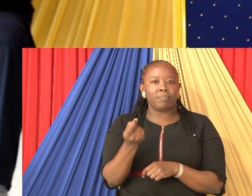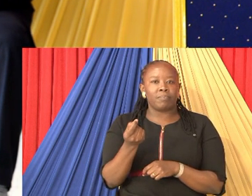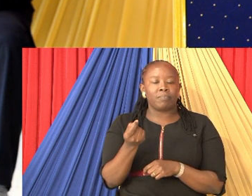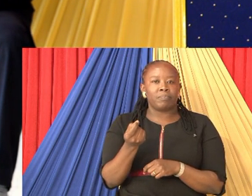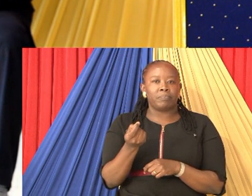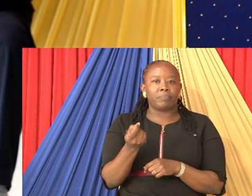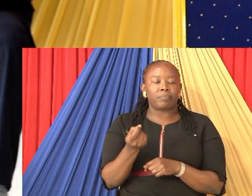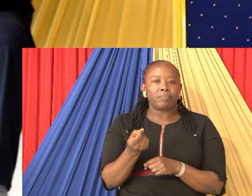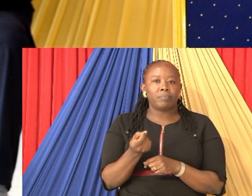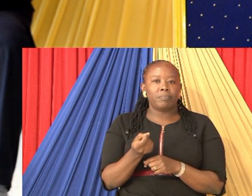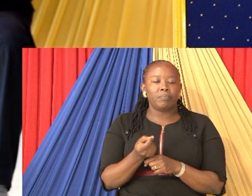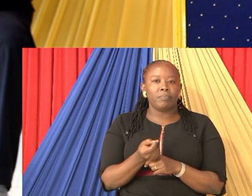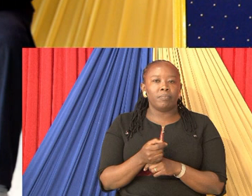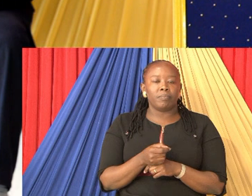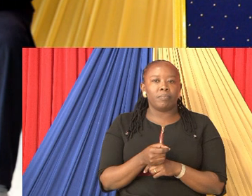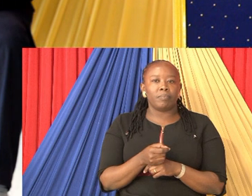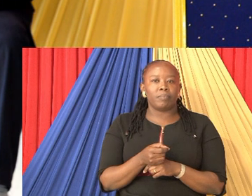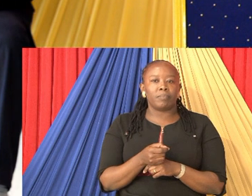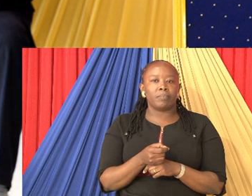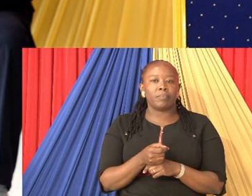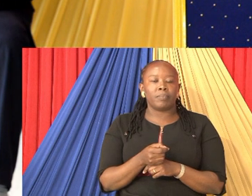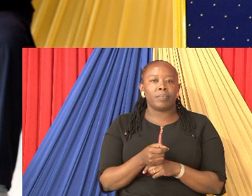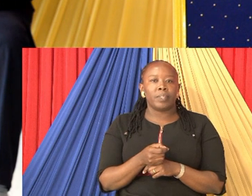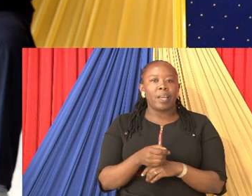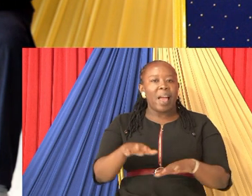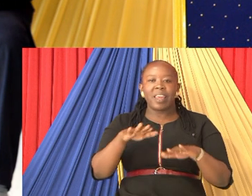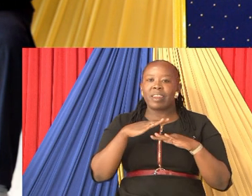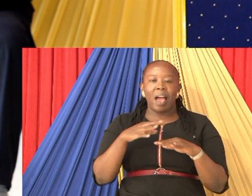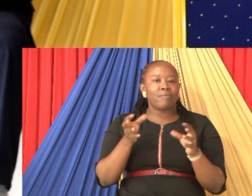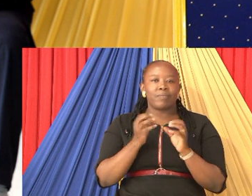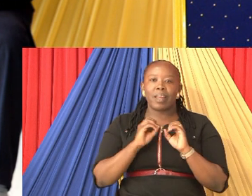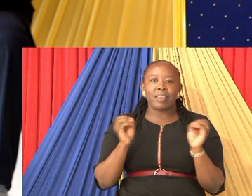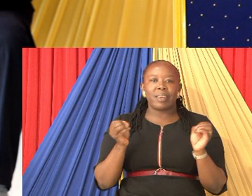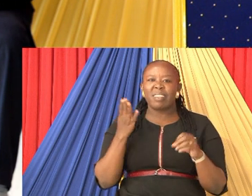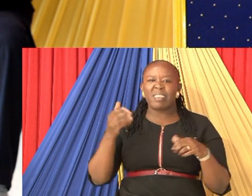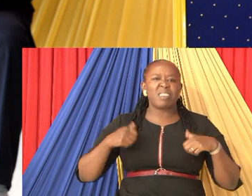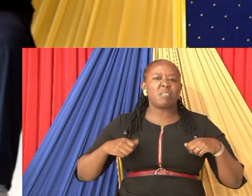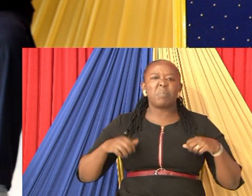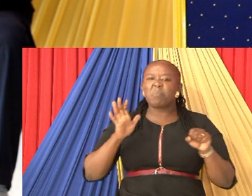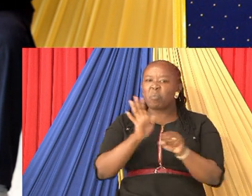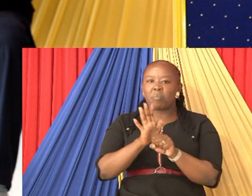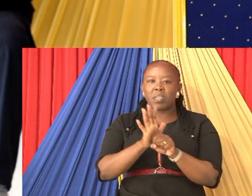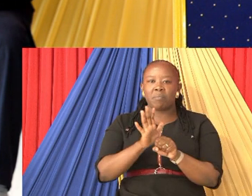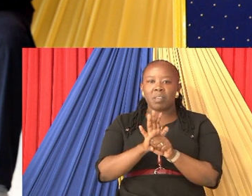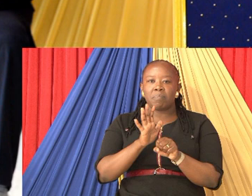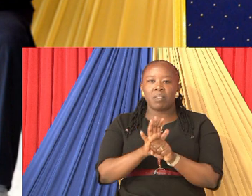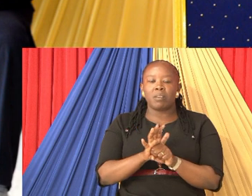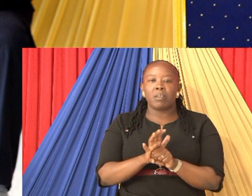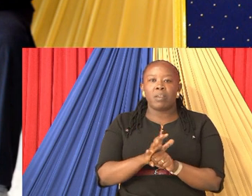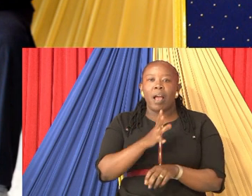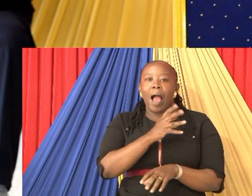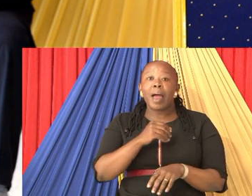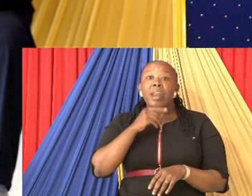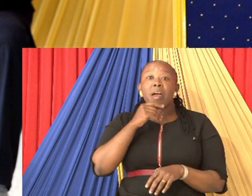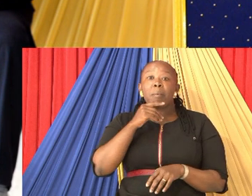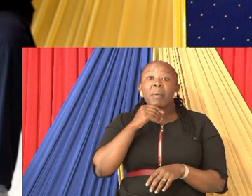mikate saba na samaki wachache. Hawatatosha hawa watu wote. Na maandiko yanasema kwamba wanaume